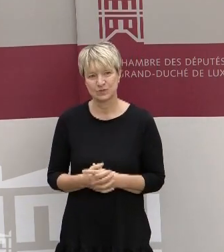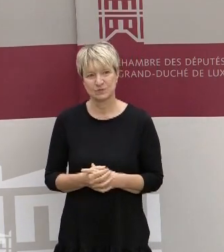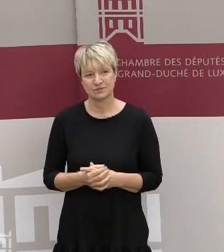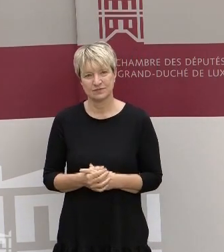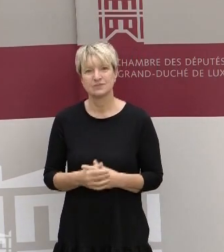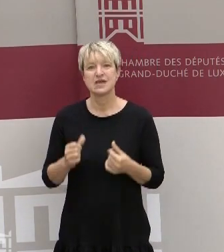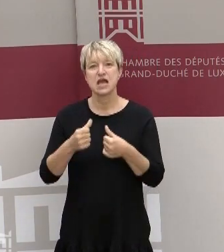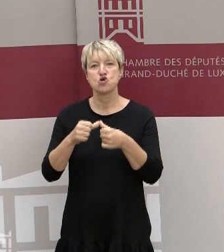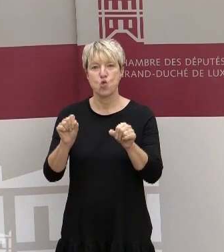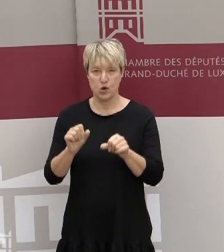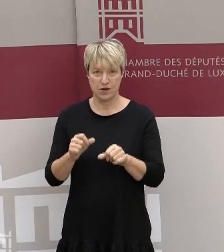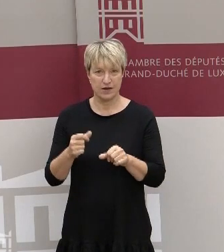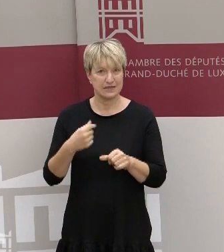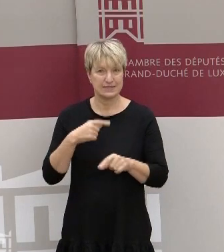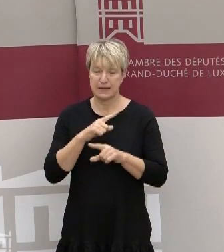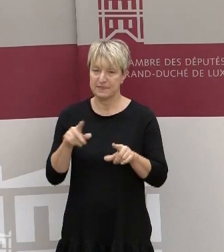tut.